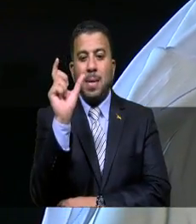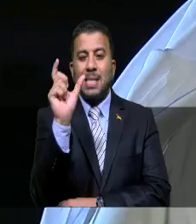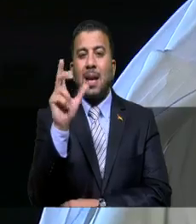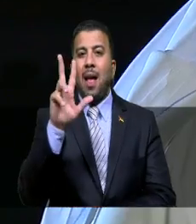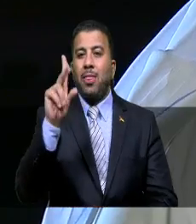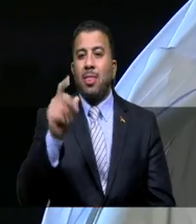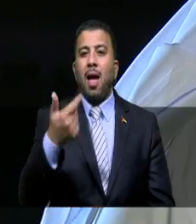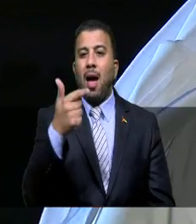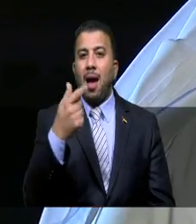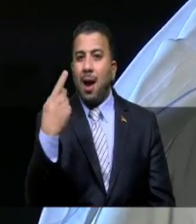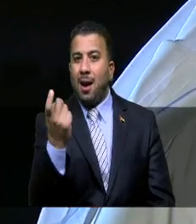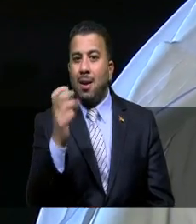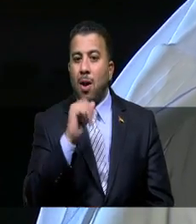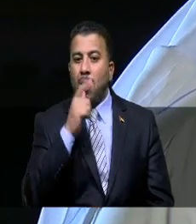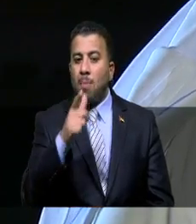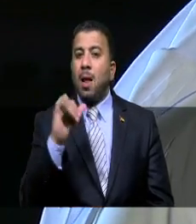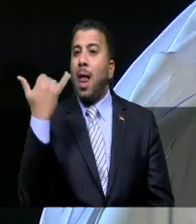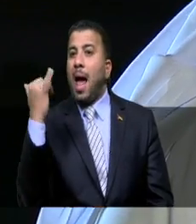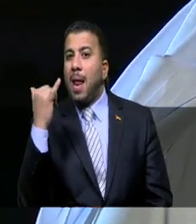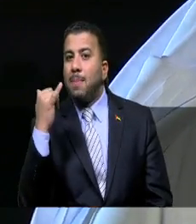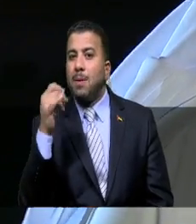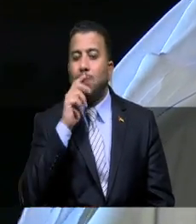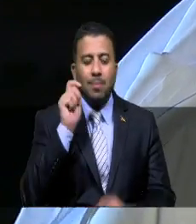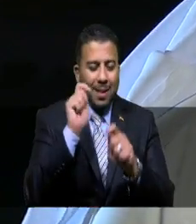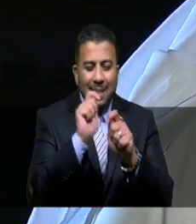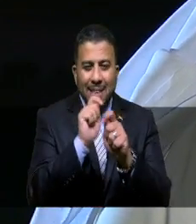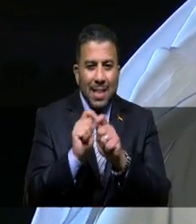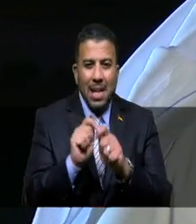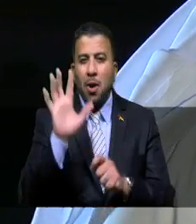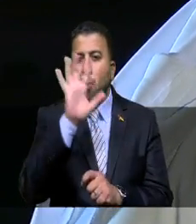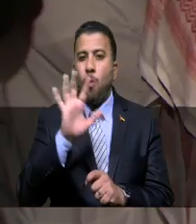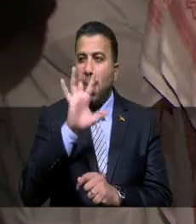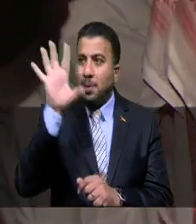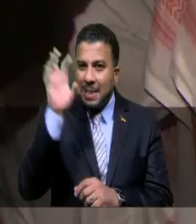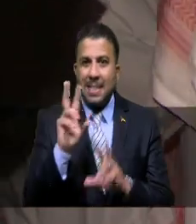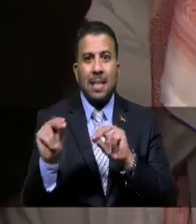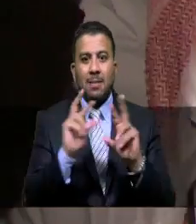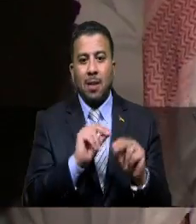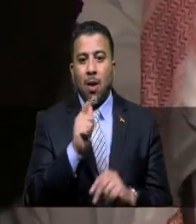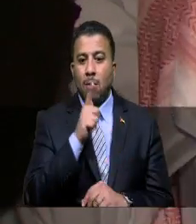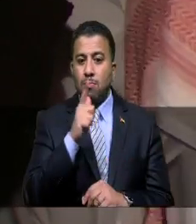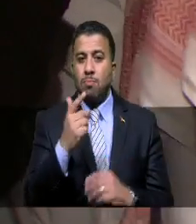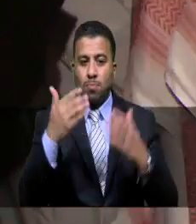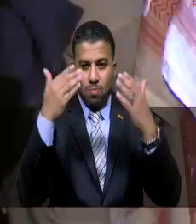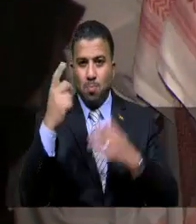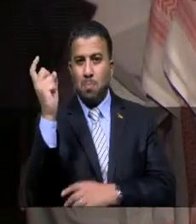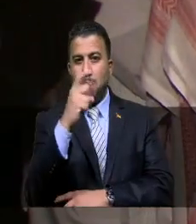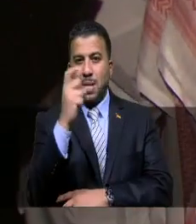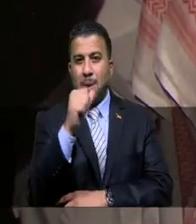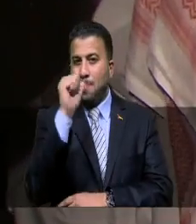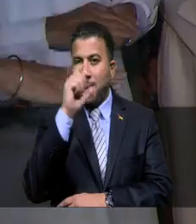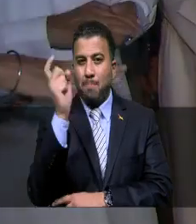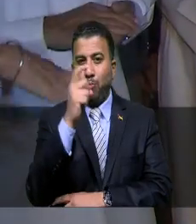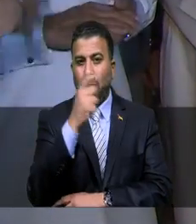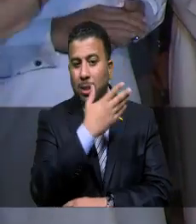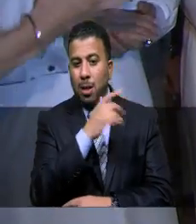جمع بين الحضارتين، الحضارة العربية والنقوش يعني الغربية كذلك. ففي واجهة المجاز تفقد الشيخ